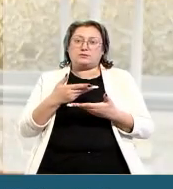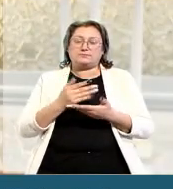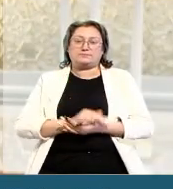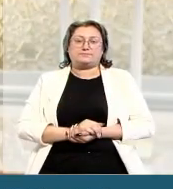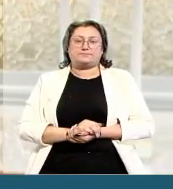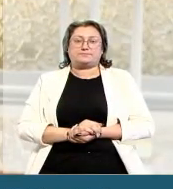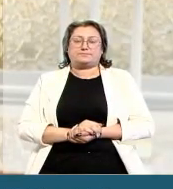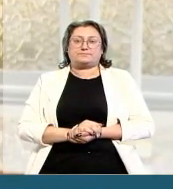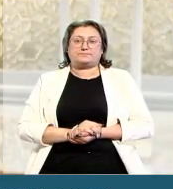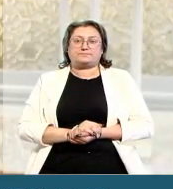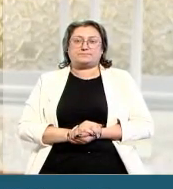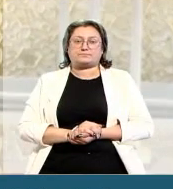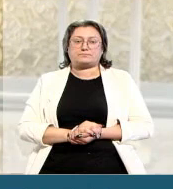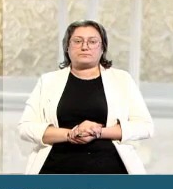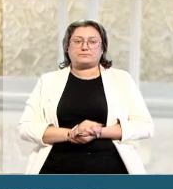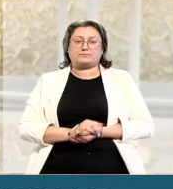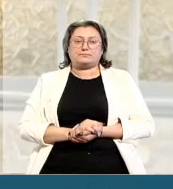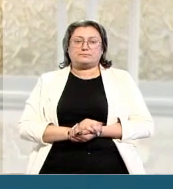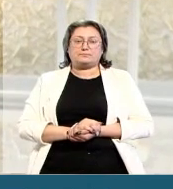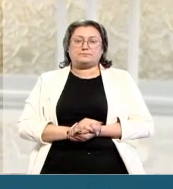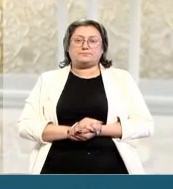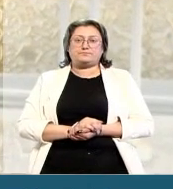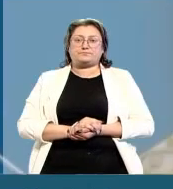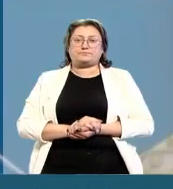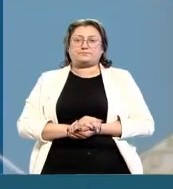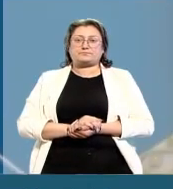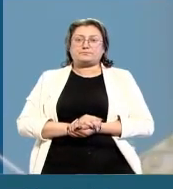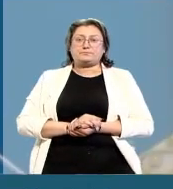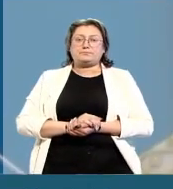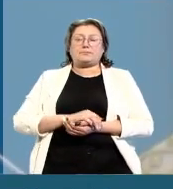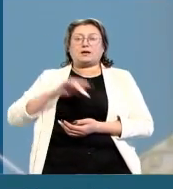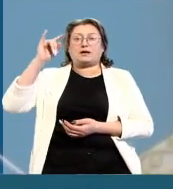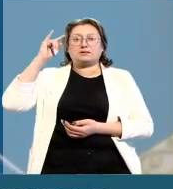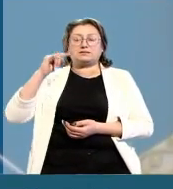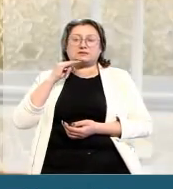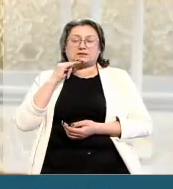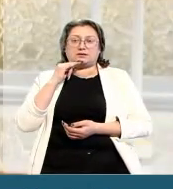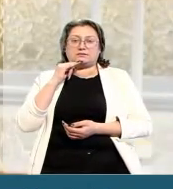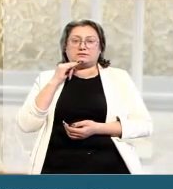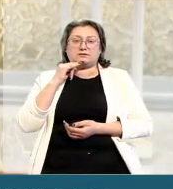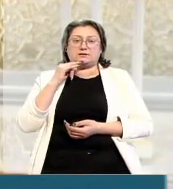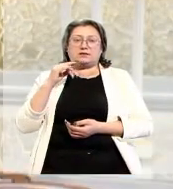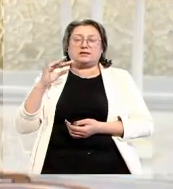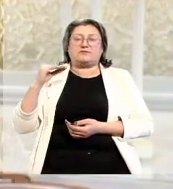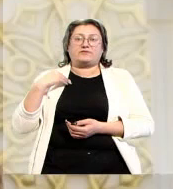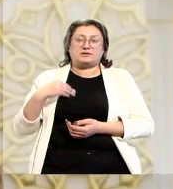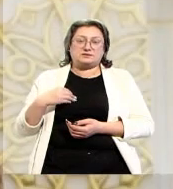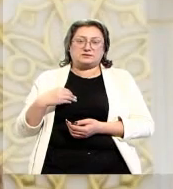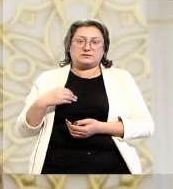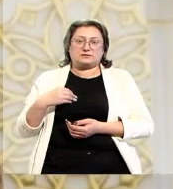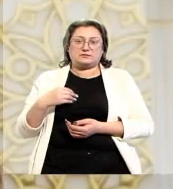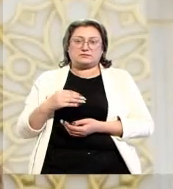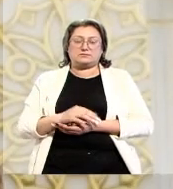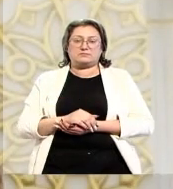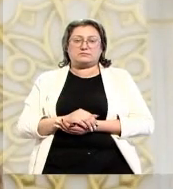кеңейтуге уағдаласты. Қазақстан мен Франция арасындағы ынтымақтастық жақсы дам келе жатыр, бірақ дегенмен